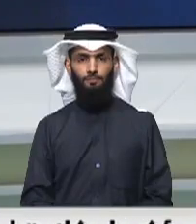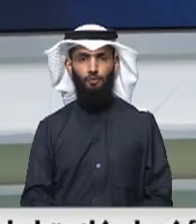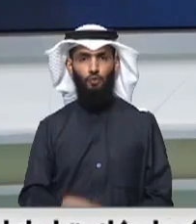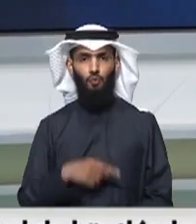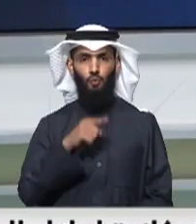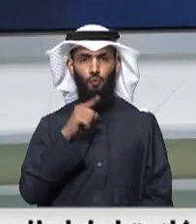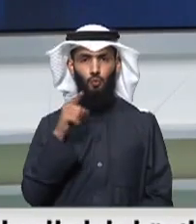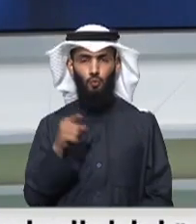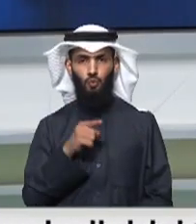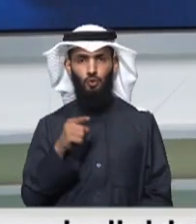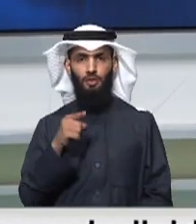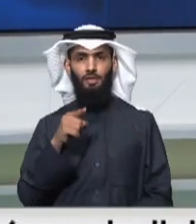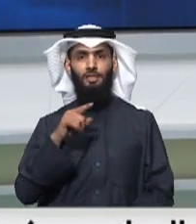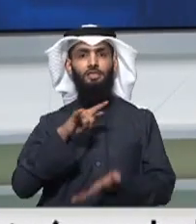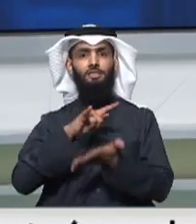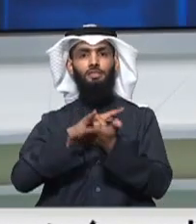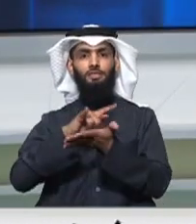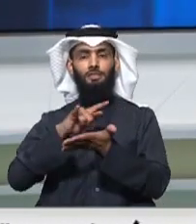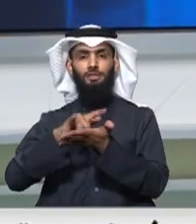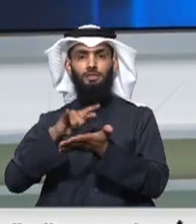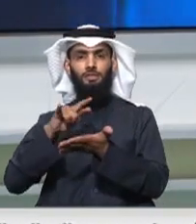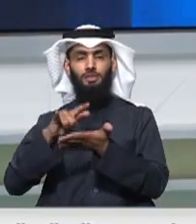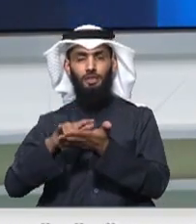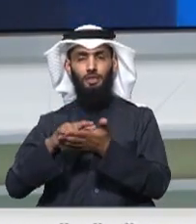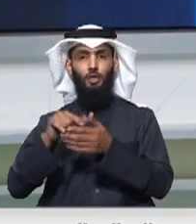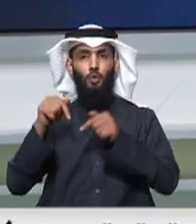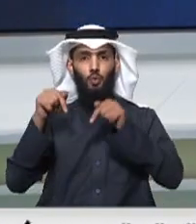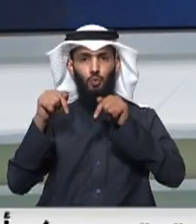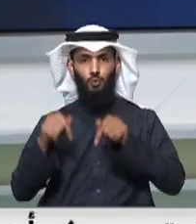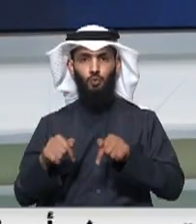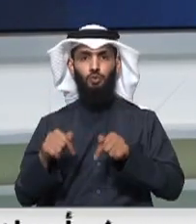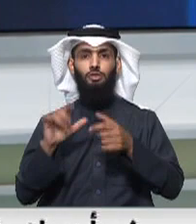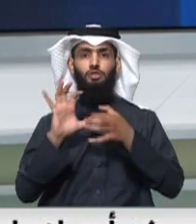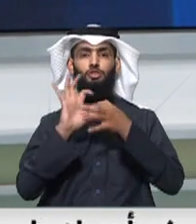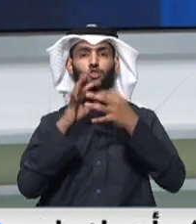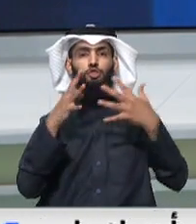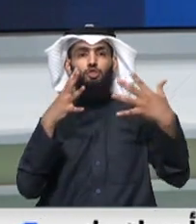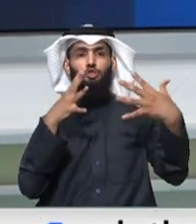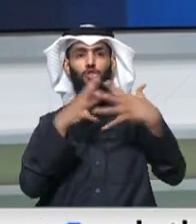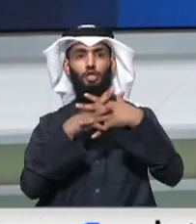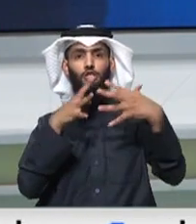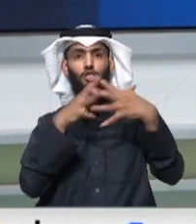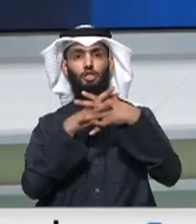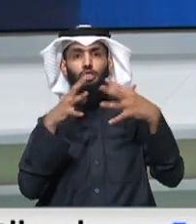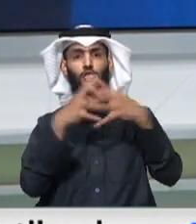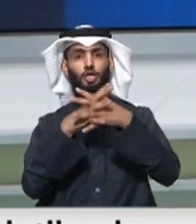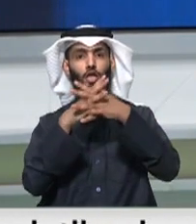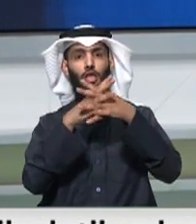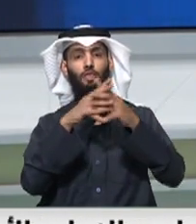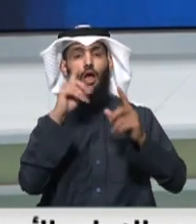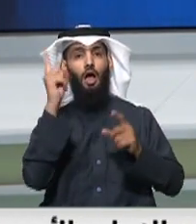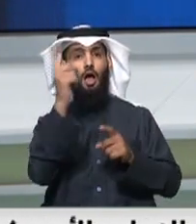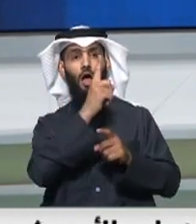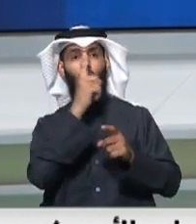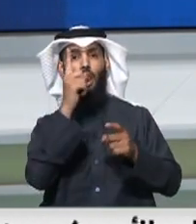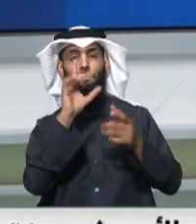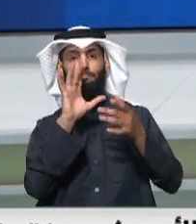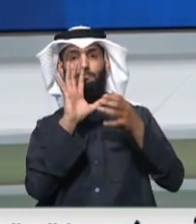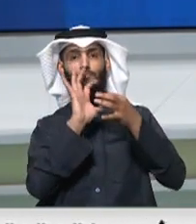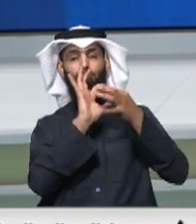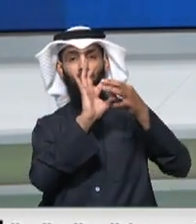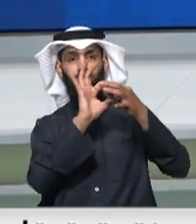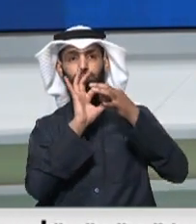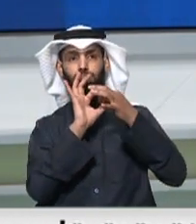تواصل الإدارة العامة للطيران المدني توقيع عقود كبرى مع شركات عالمية في عالم الأرصاد والملاحة.